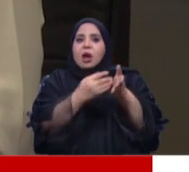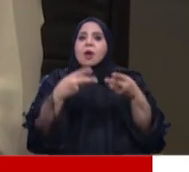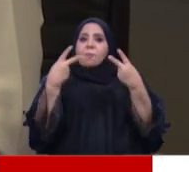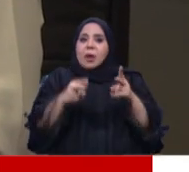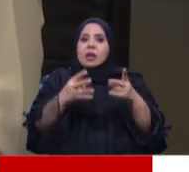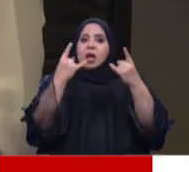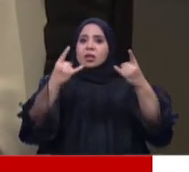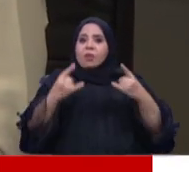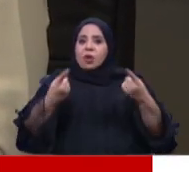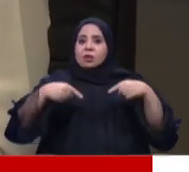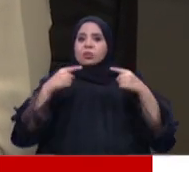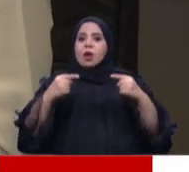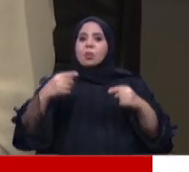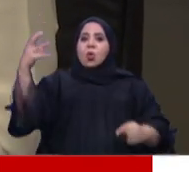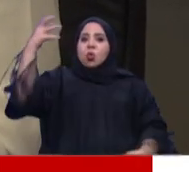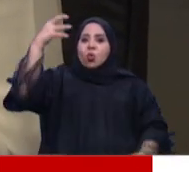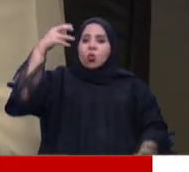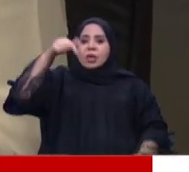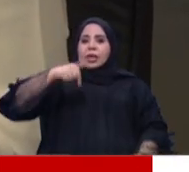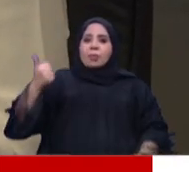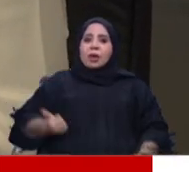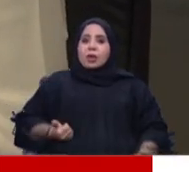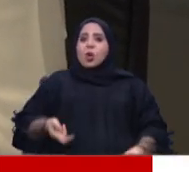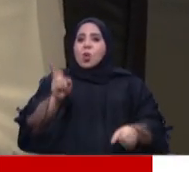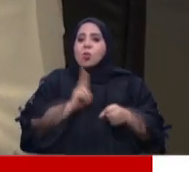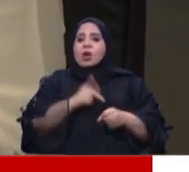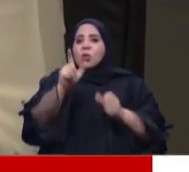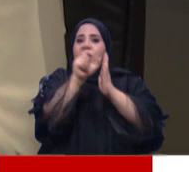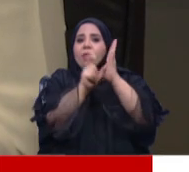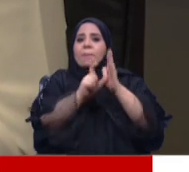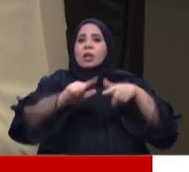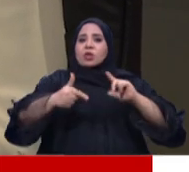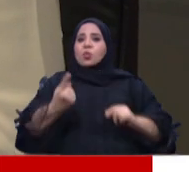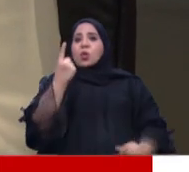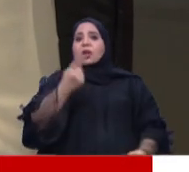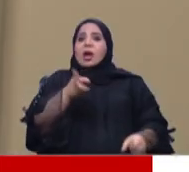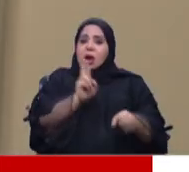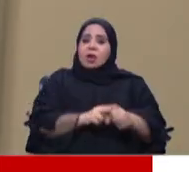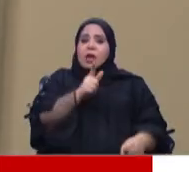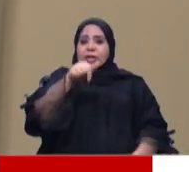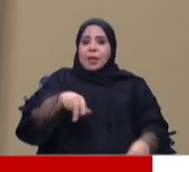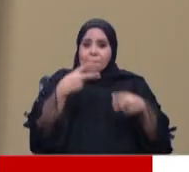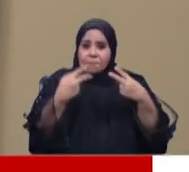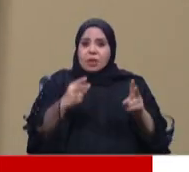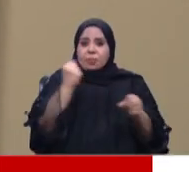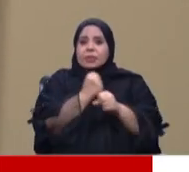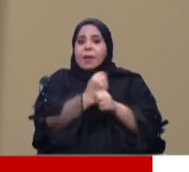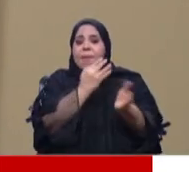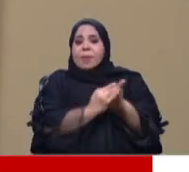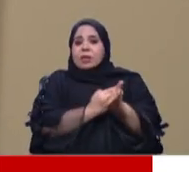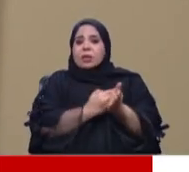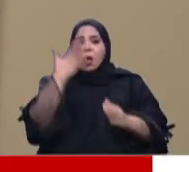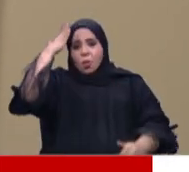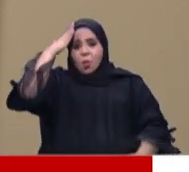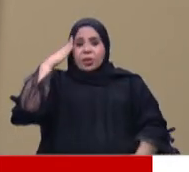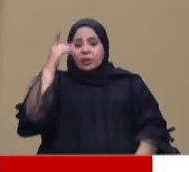الطاقة للمكيفات البحرينية في إطار النظام الخليجي الموحد، مشيرا بأنه تم تطبيق بطاقة كفاءة الطاقة